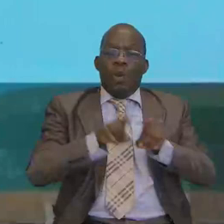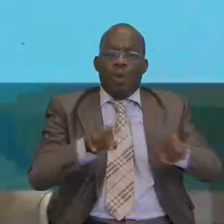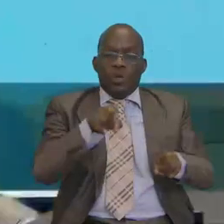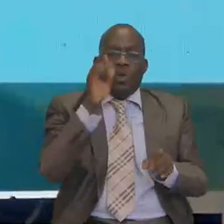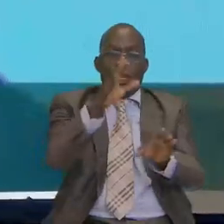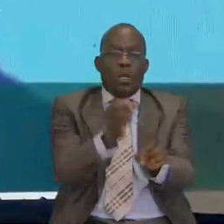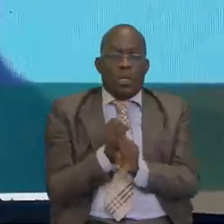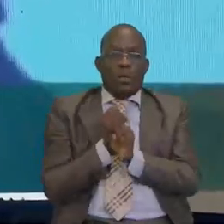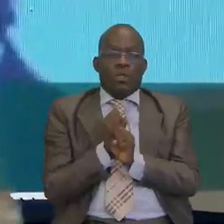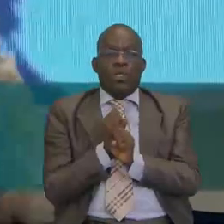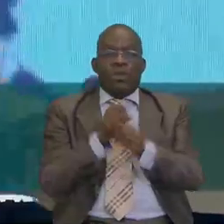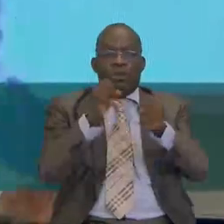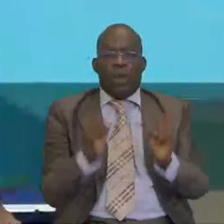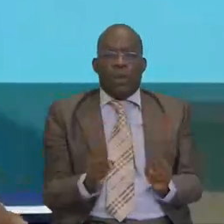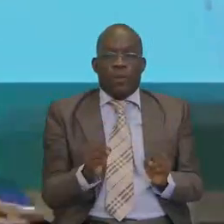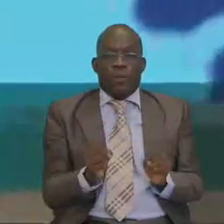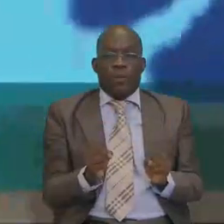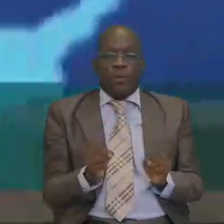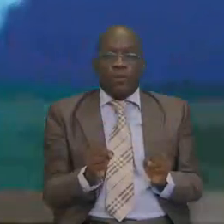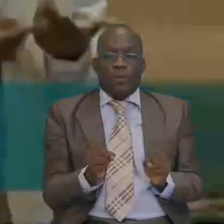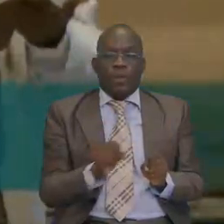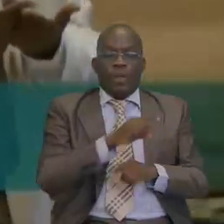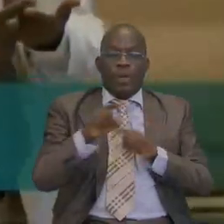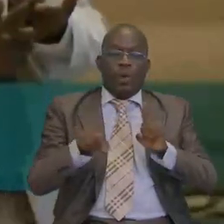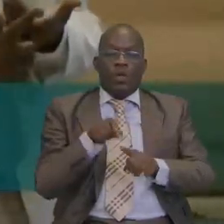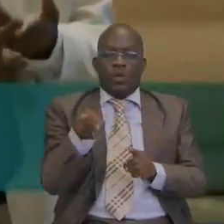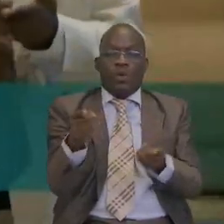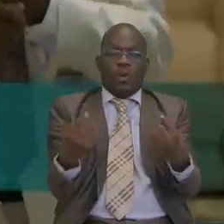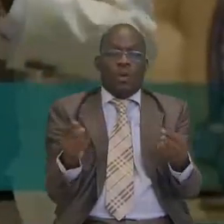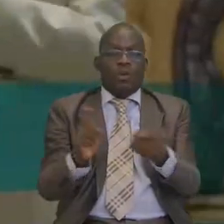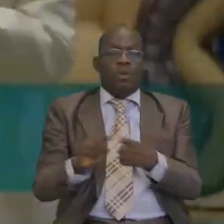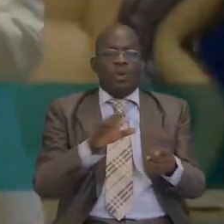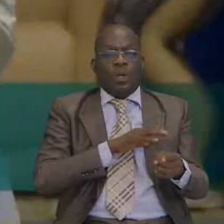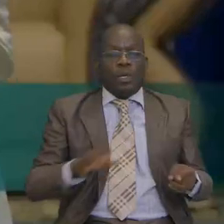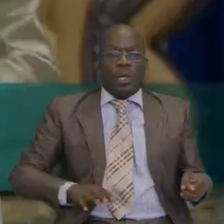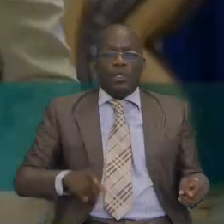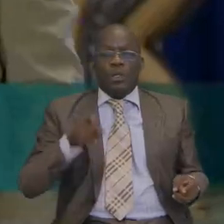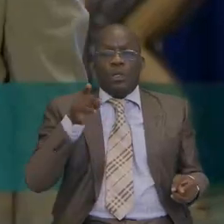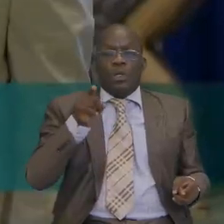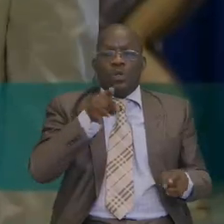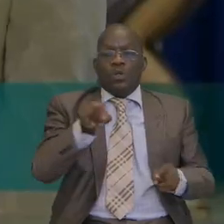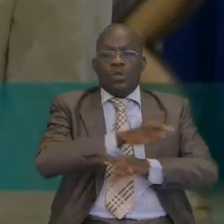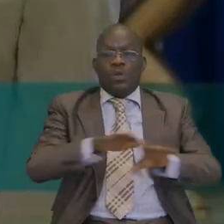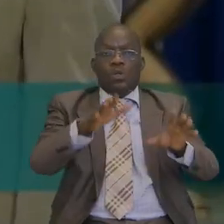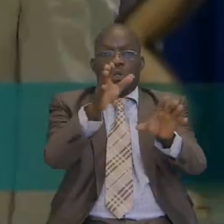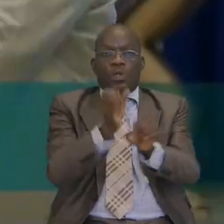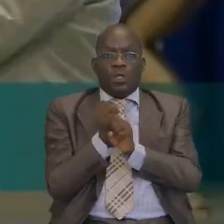une puissance. Quand tu viens à Christ, tu ne reçois pas la